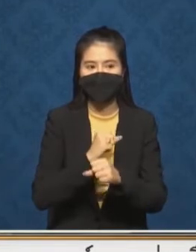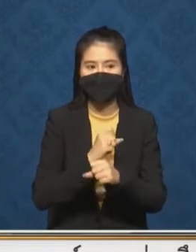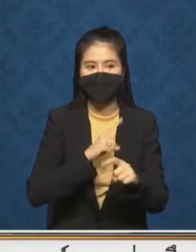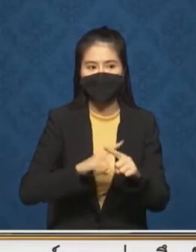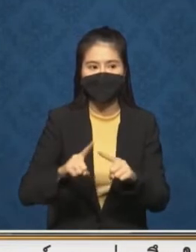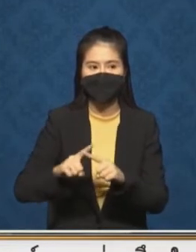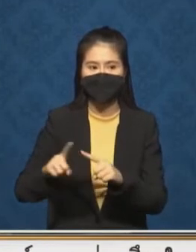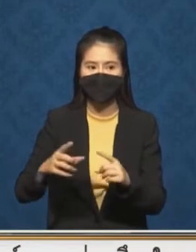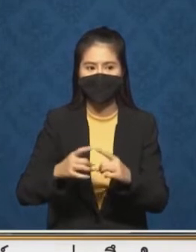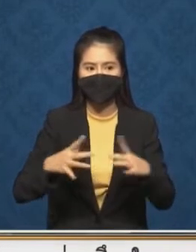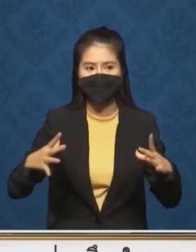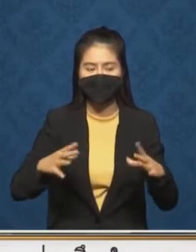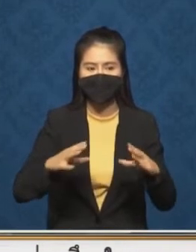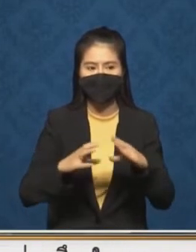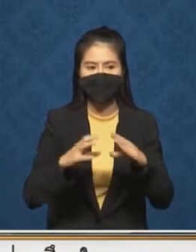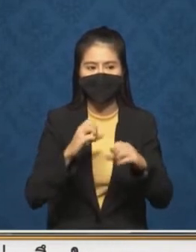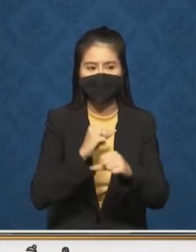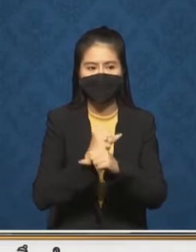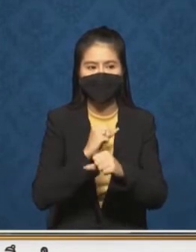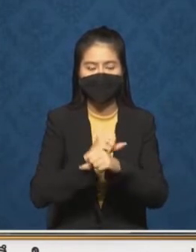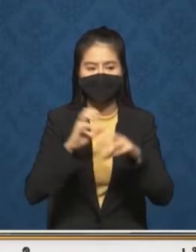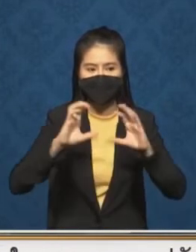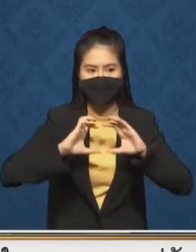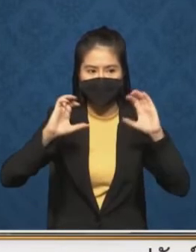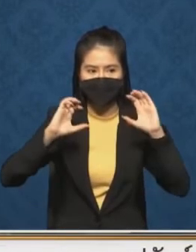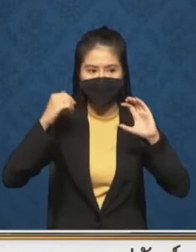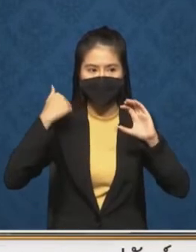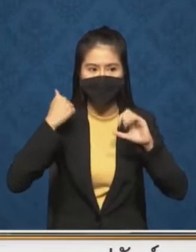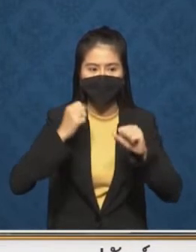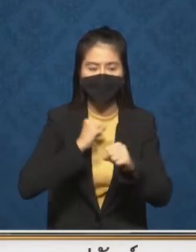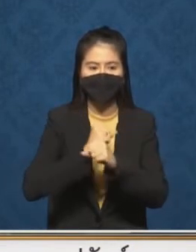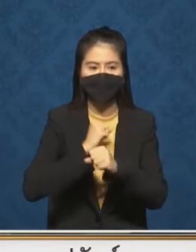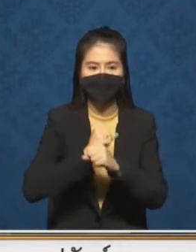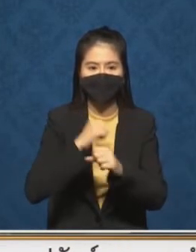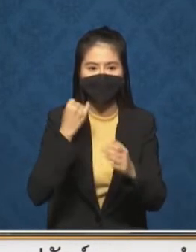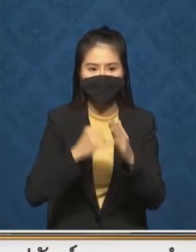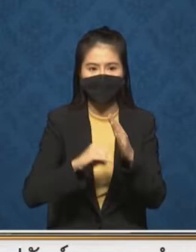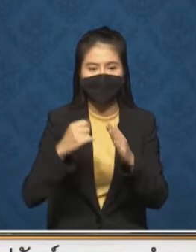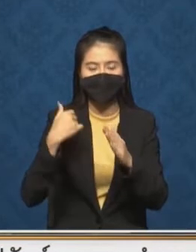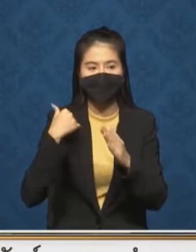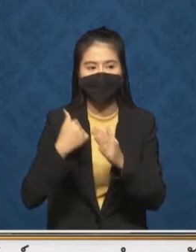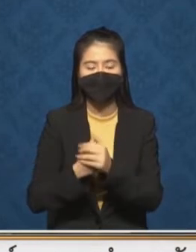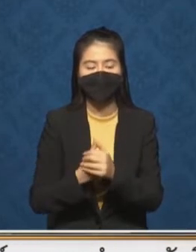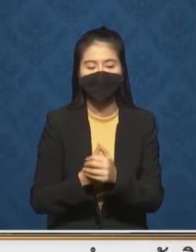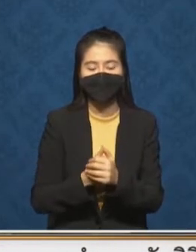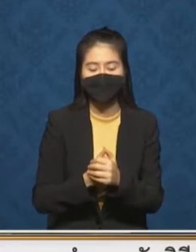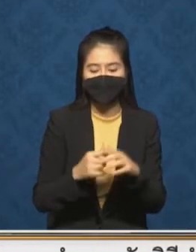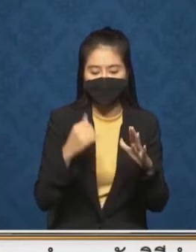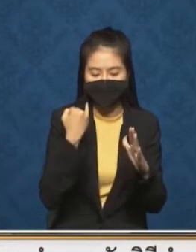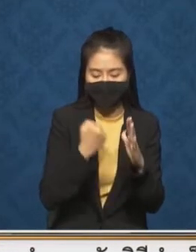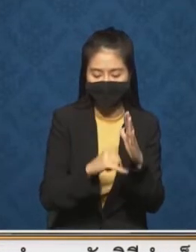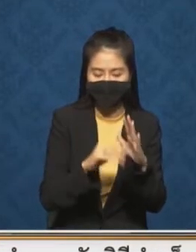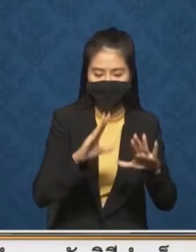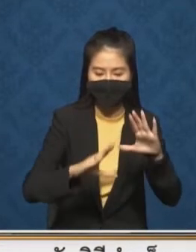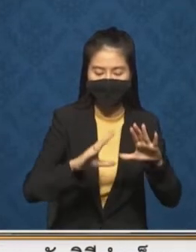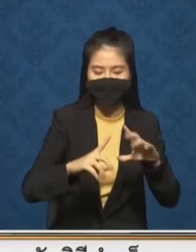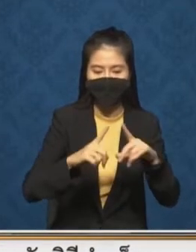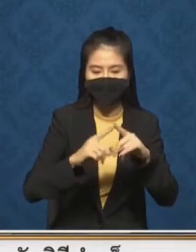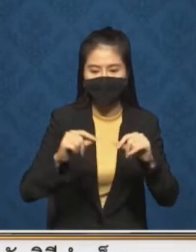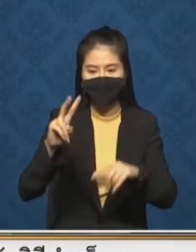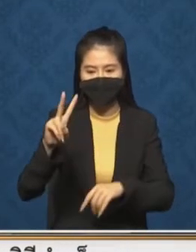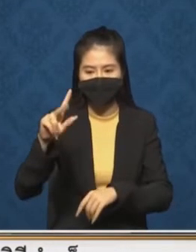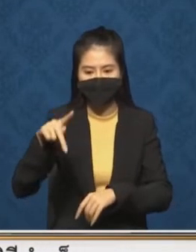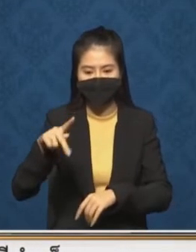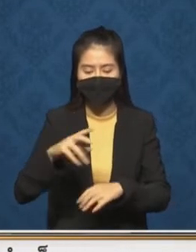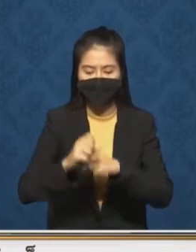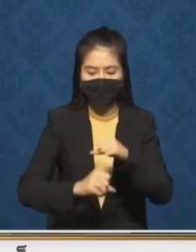ขัดแย้งของหนวยงานลดนี่นะครับโดนดเงนคดี ร่วม 20,000 คดีครับใน 10 ปีทผ่านมาปีละ